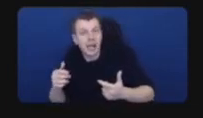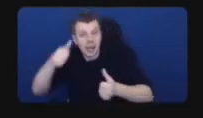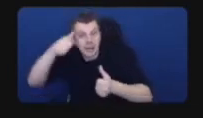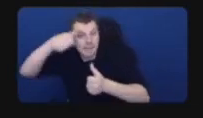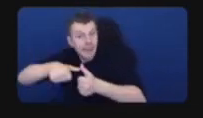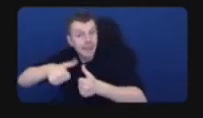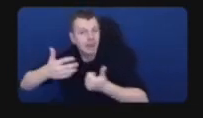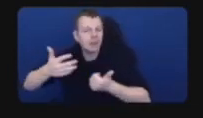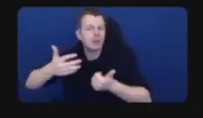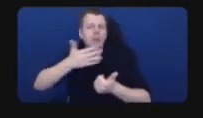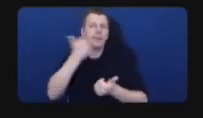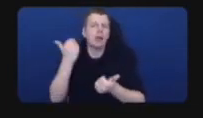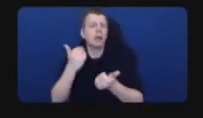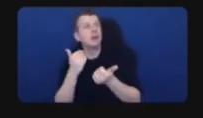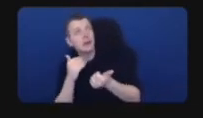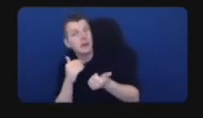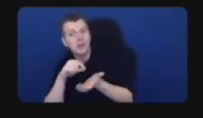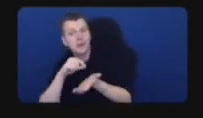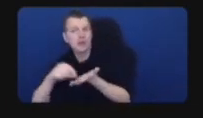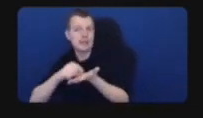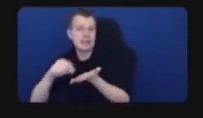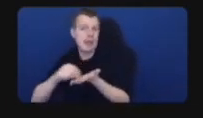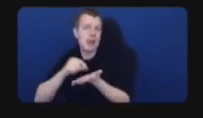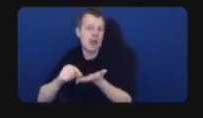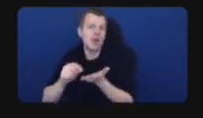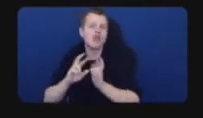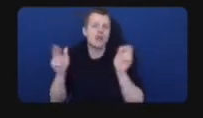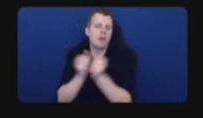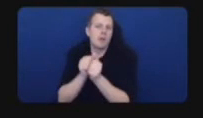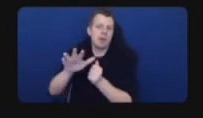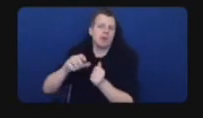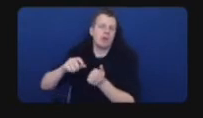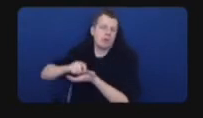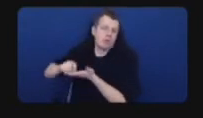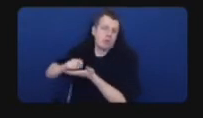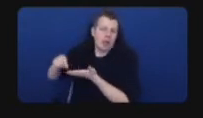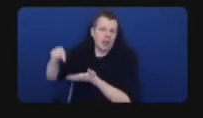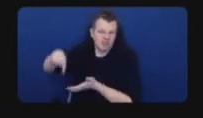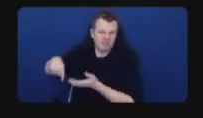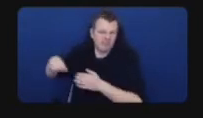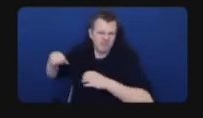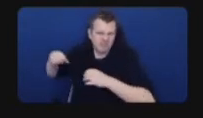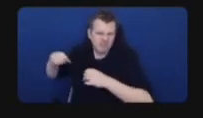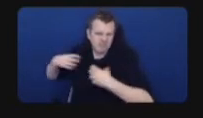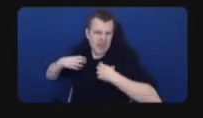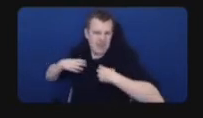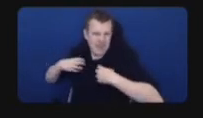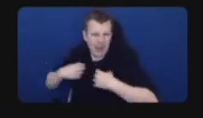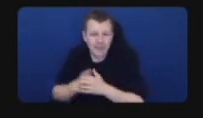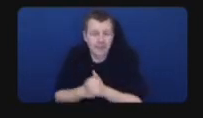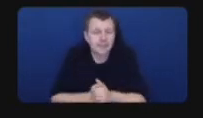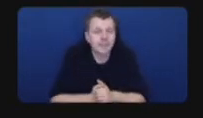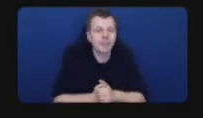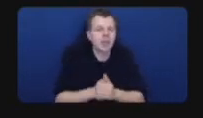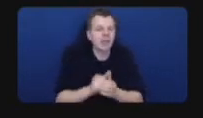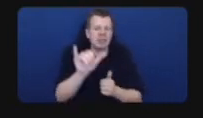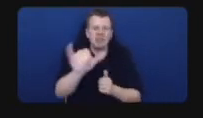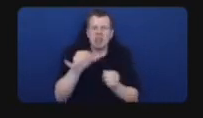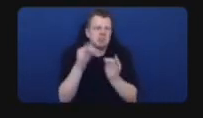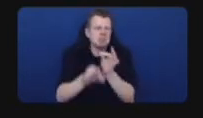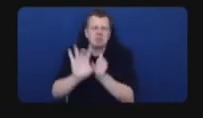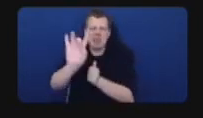所以就是为了帮你自己提供方便，你可以把笔跟纸准备好。好，接下来就是这